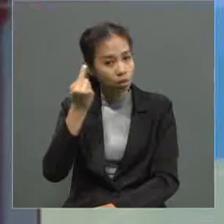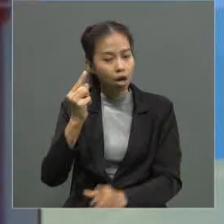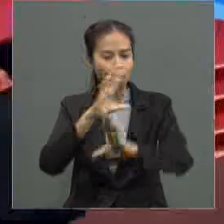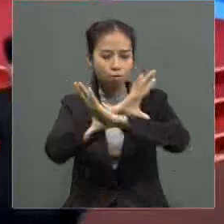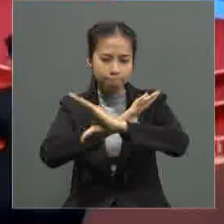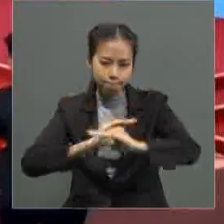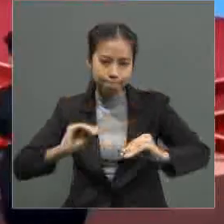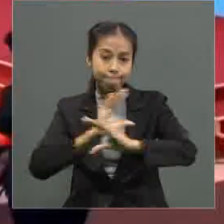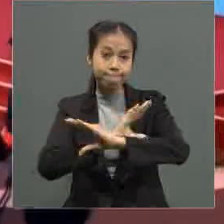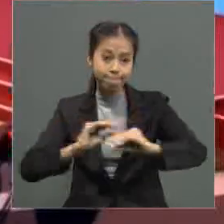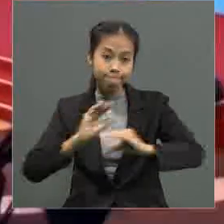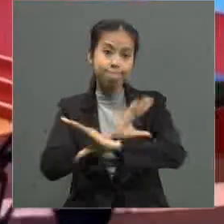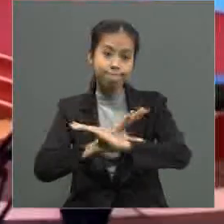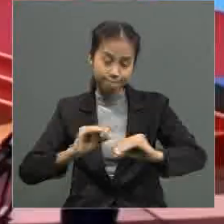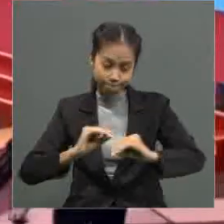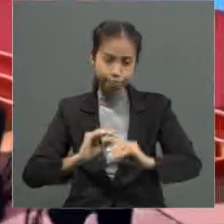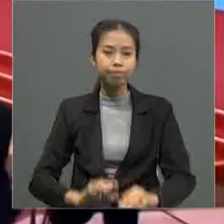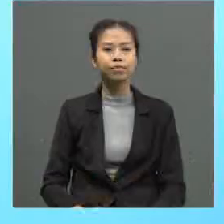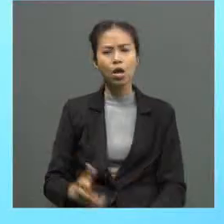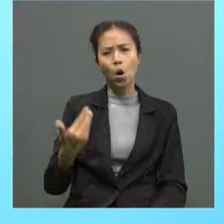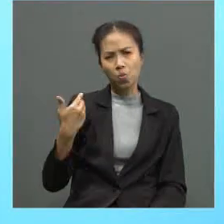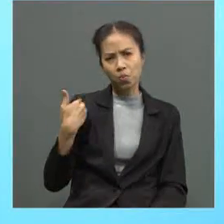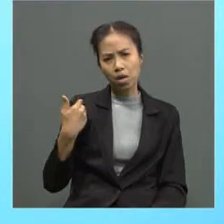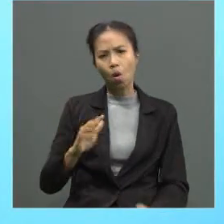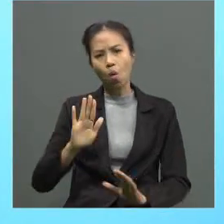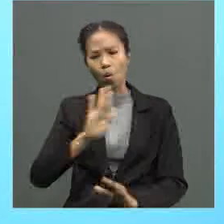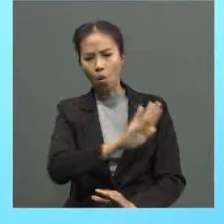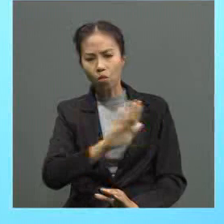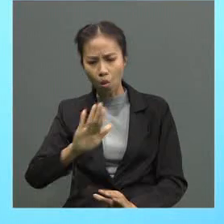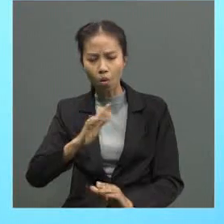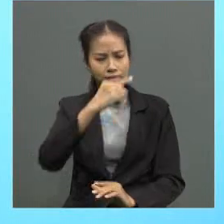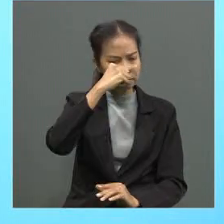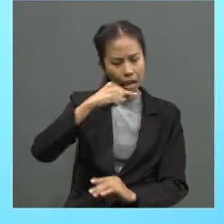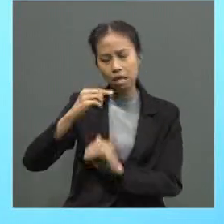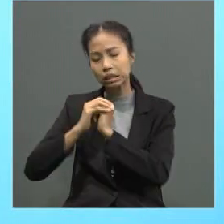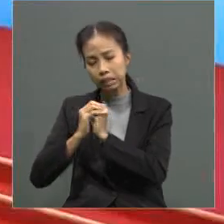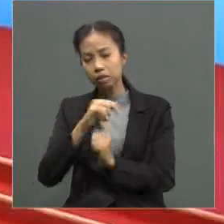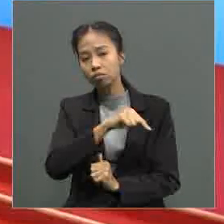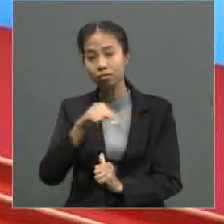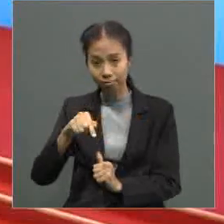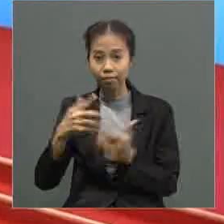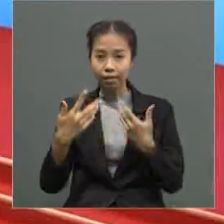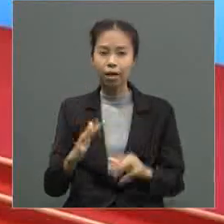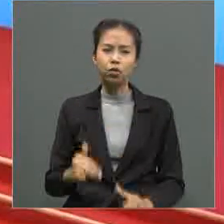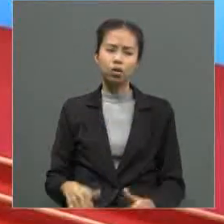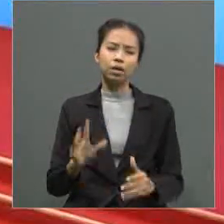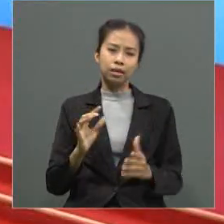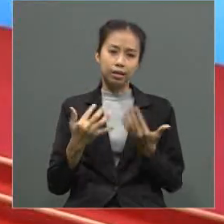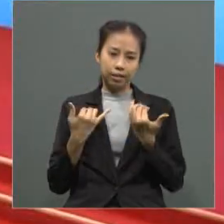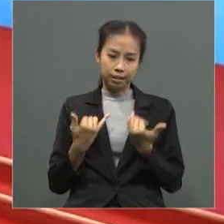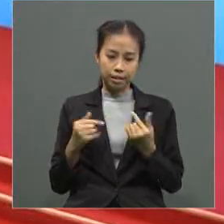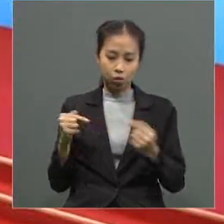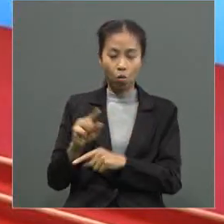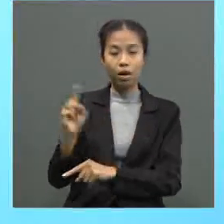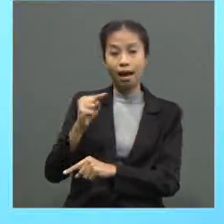ความเห็นในประเด็นภูมิภาคและระหว่างประเทศที่อยู่ในความสนใจร่วมกันครับรวมทั้งยังจะได้ยืนยันถึงวิสัยทัศน์ของ